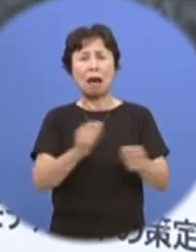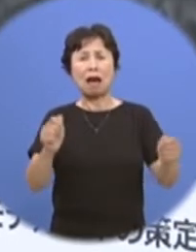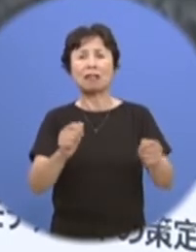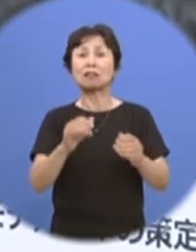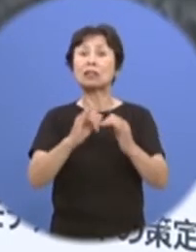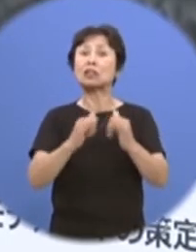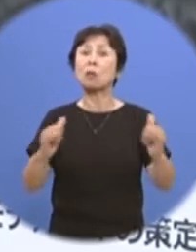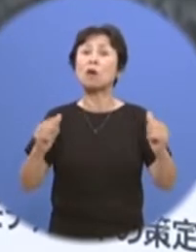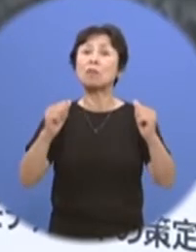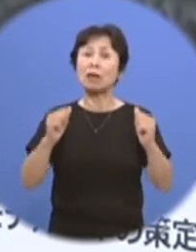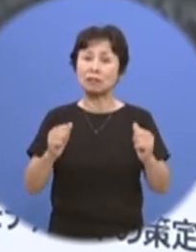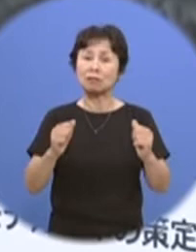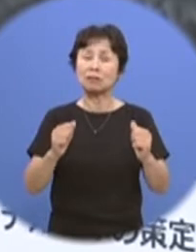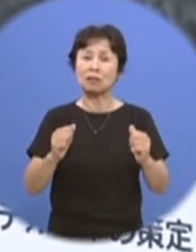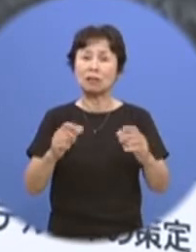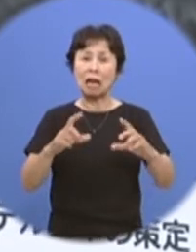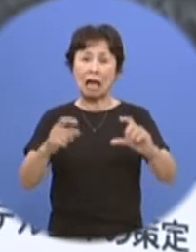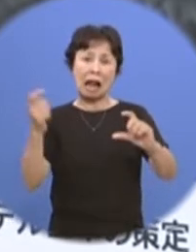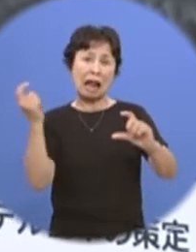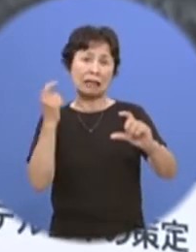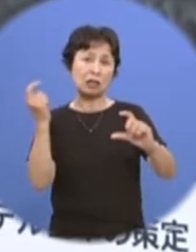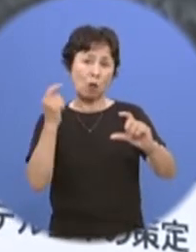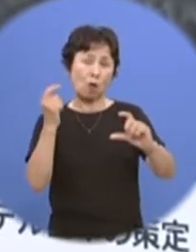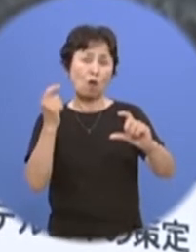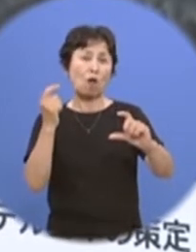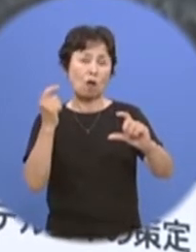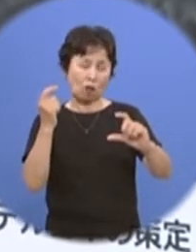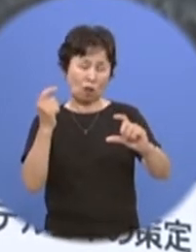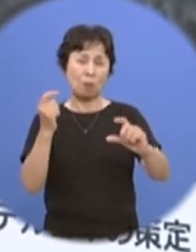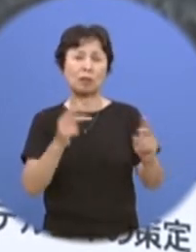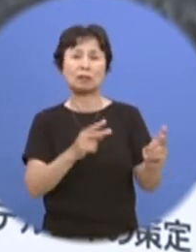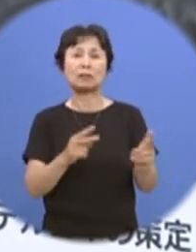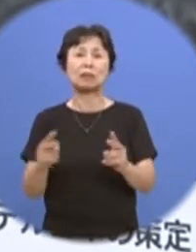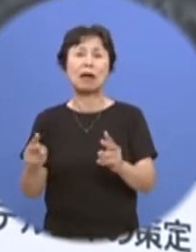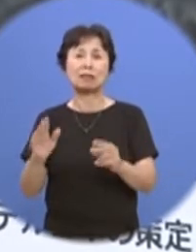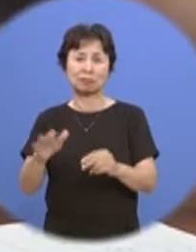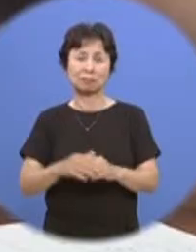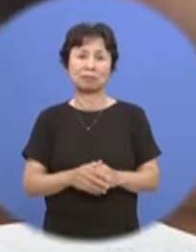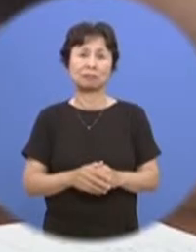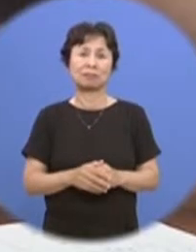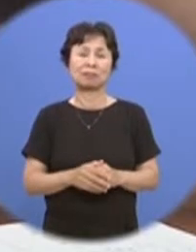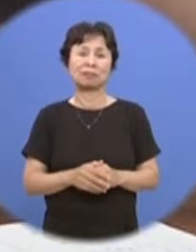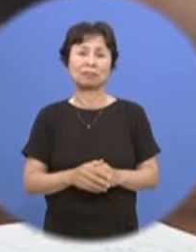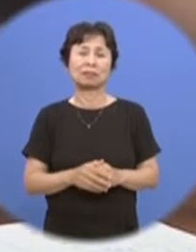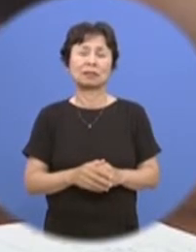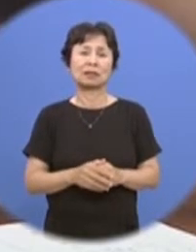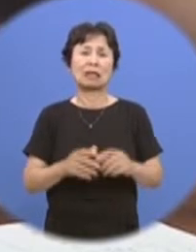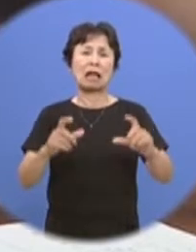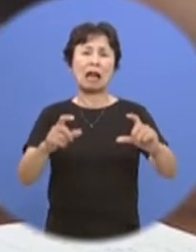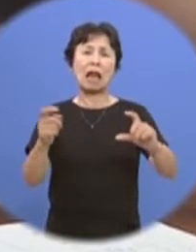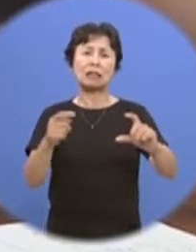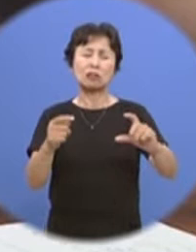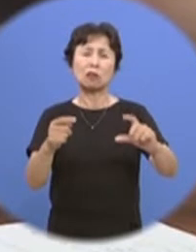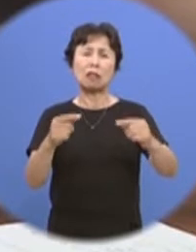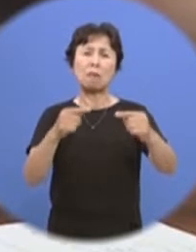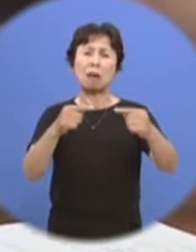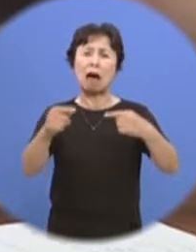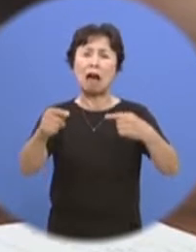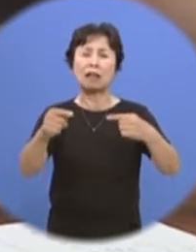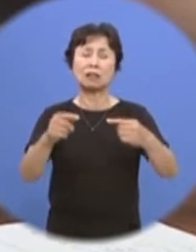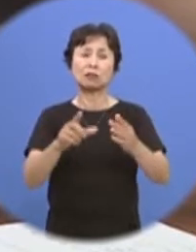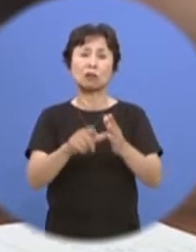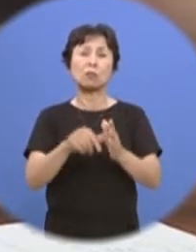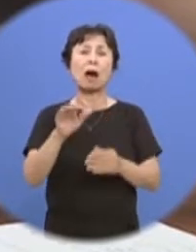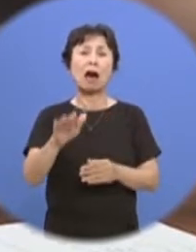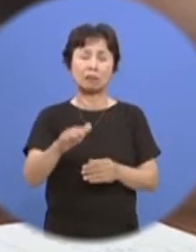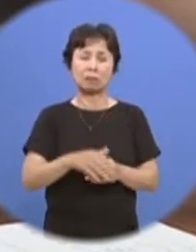から、ラジオも大事です、 はい、 でラジオはそのままだとなかなか届かないという地域があるので、